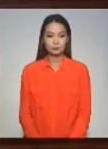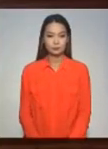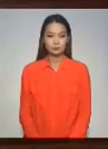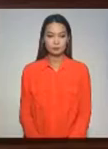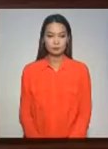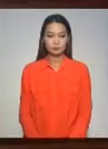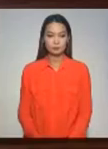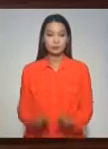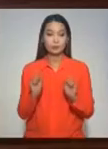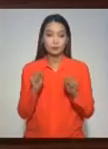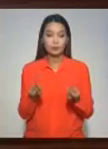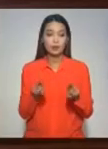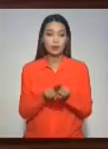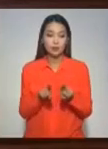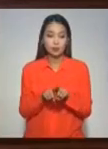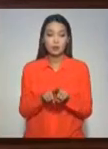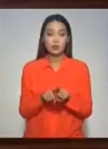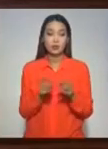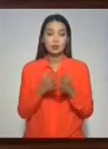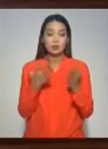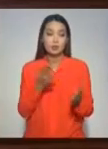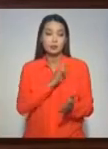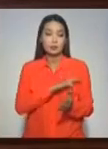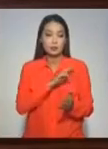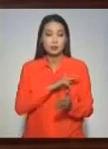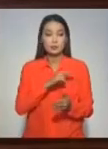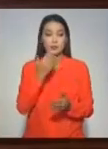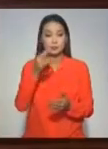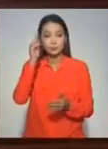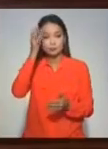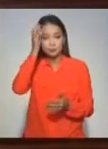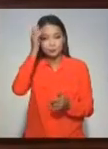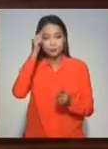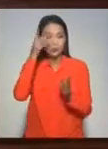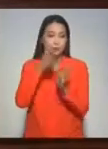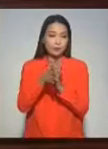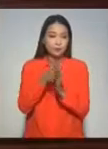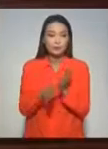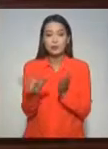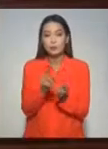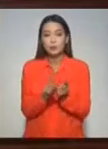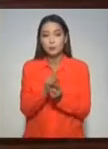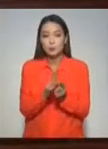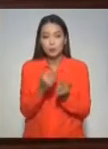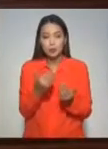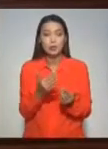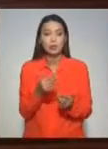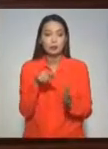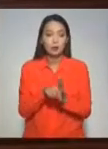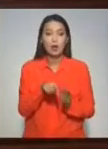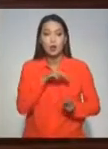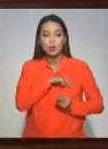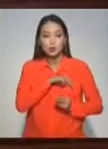Как можно больше гибкости дать нашей системе образования, чтобы она могла учитывать те изменения, которые происходят на рынке труда,